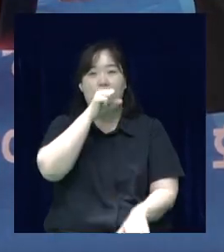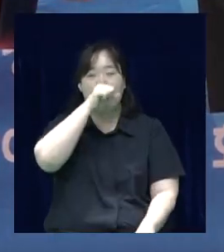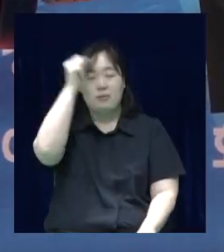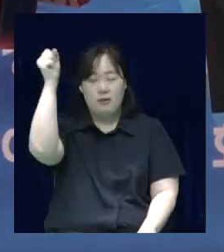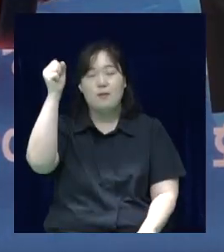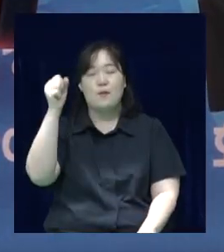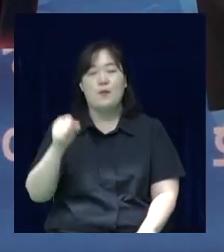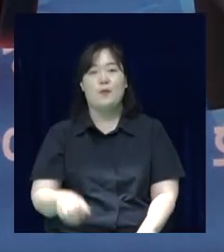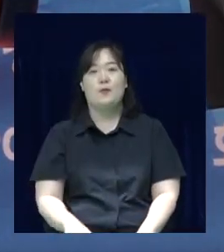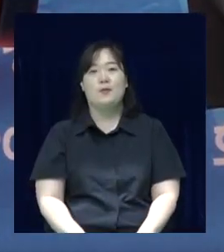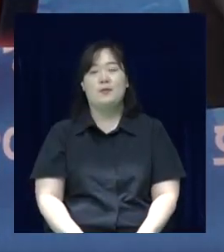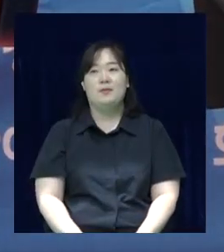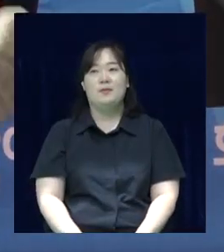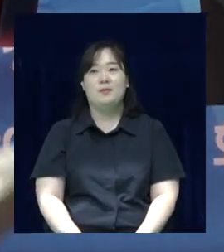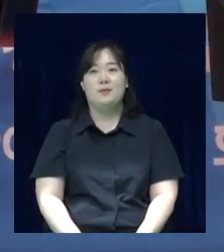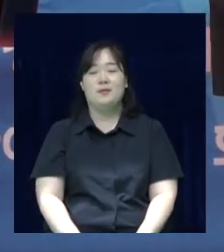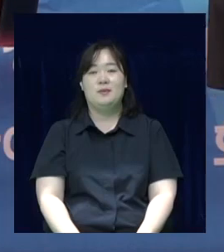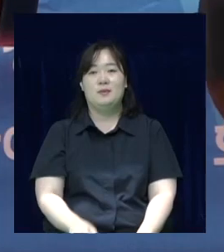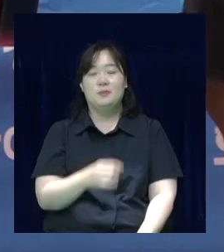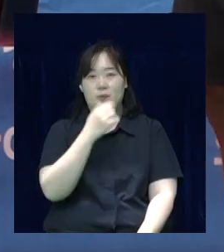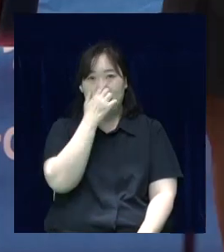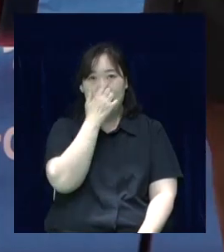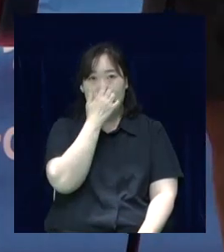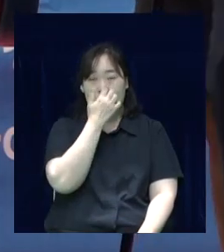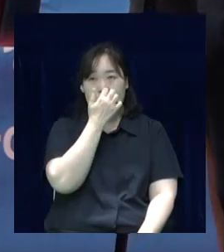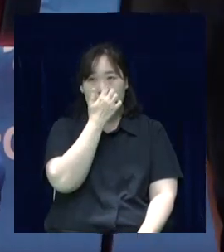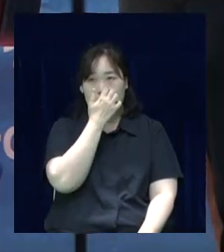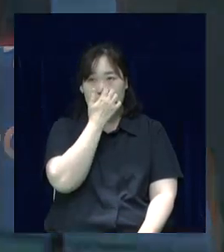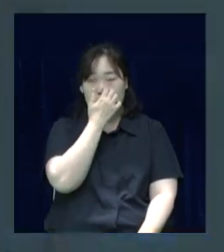3명의 심판 네. 모두 성공을 선언했습니다.